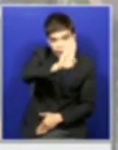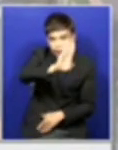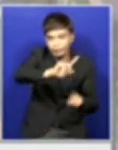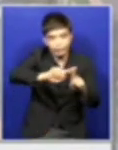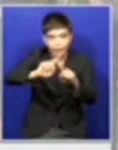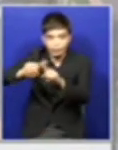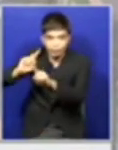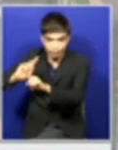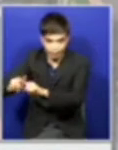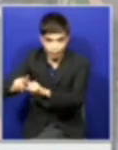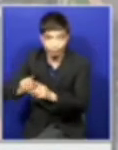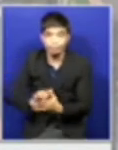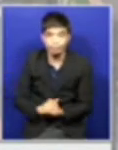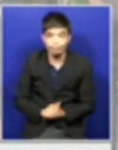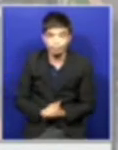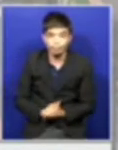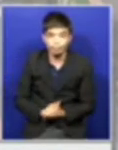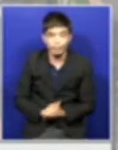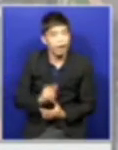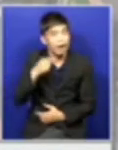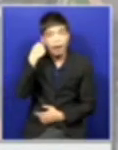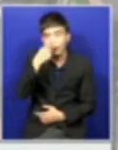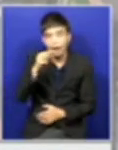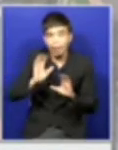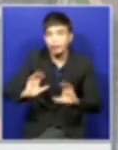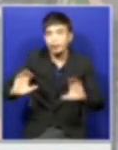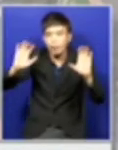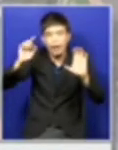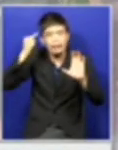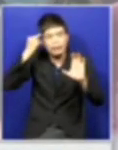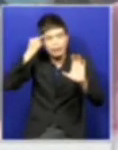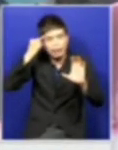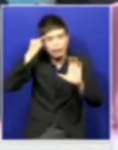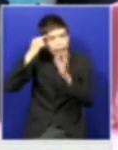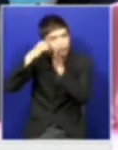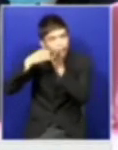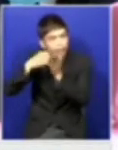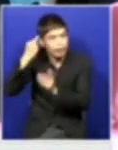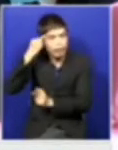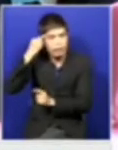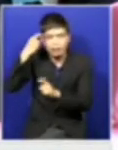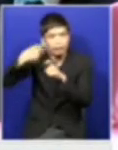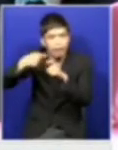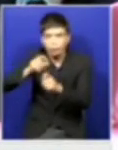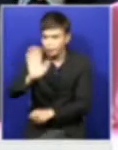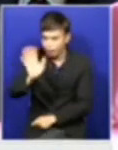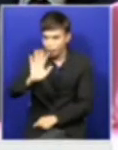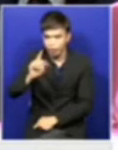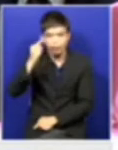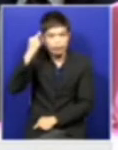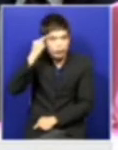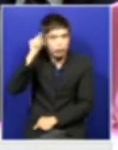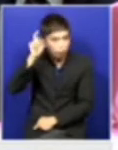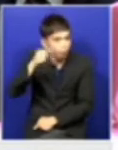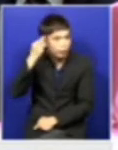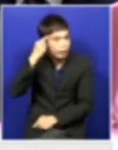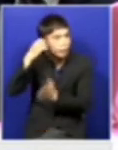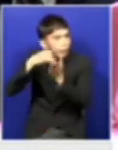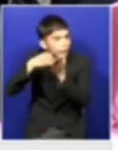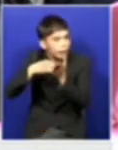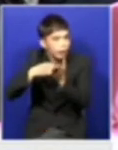ซึ่งใครเป็นรัฐบาลเนี่ยก็คิดง่ายๆครับอย่าทำยากเหมือนท่านเลยนะครับวันนี้ประเทศไทย